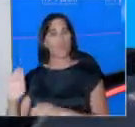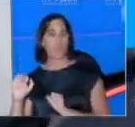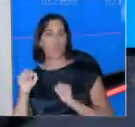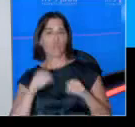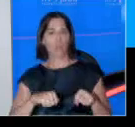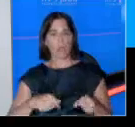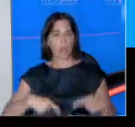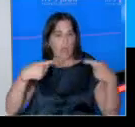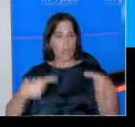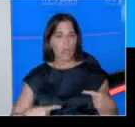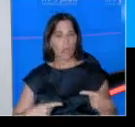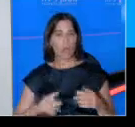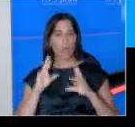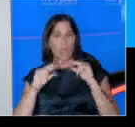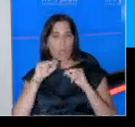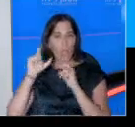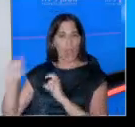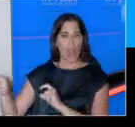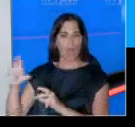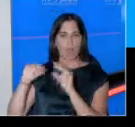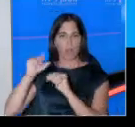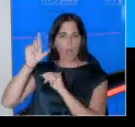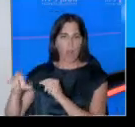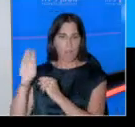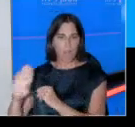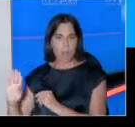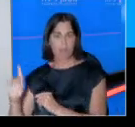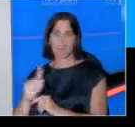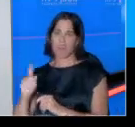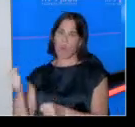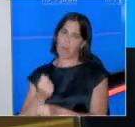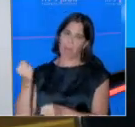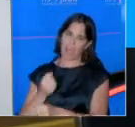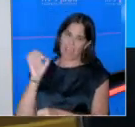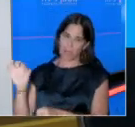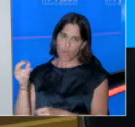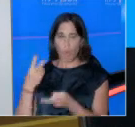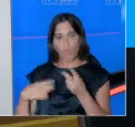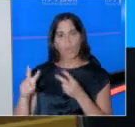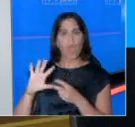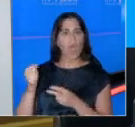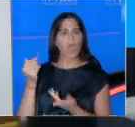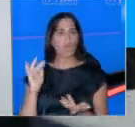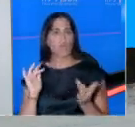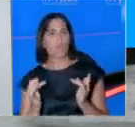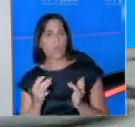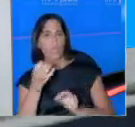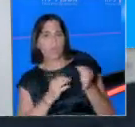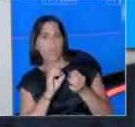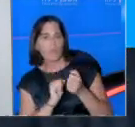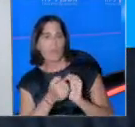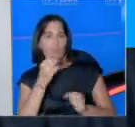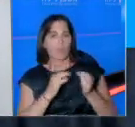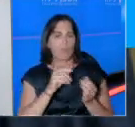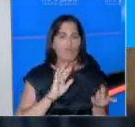סדר היום, לדבר עליו, לדבר על הפרסונה, פחות לדבר על המעשים שלו, יותר לדבר על האם הוא נגד בית המשפט או בית המשפט